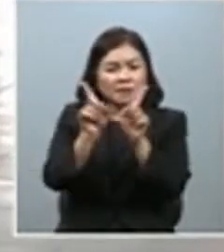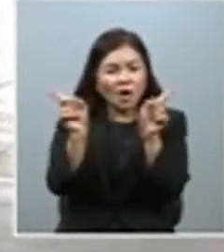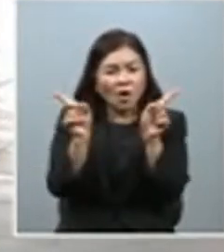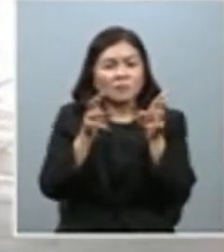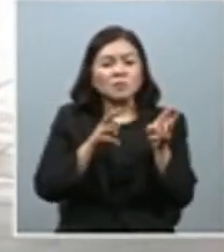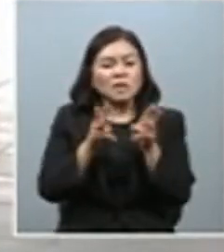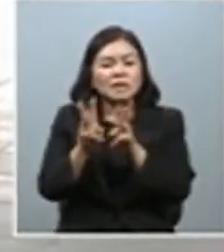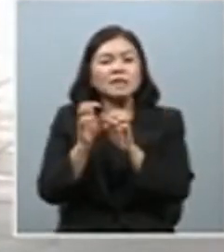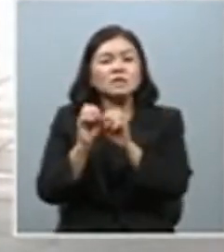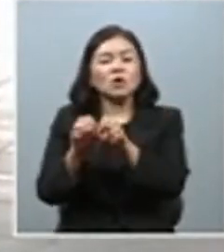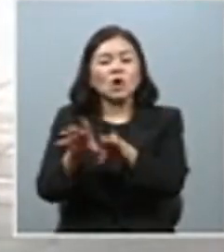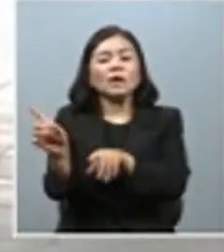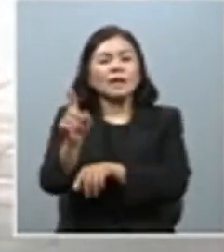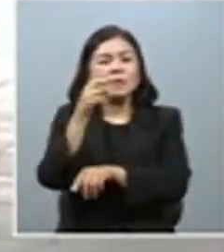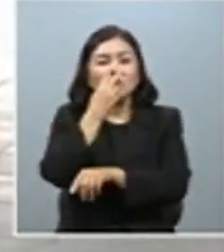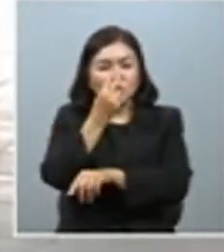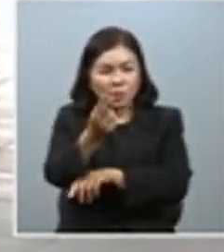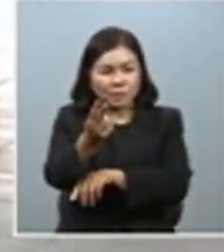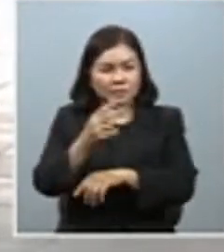ะ